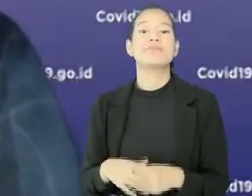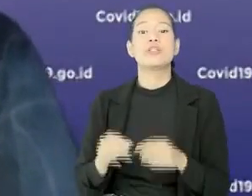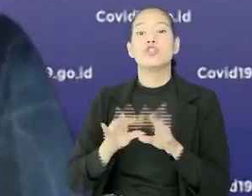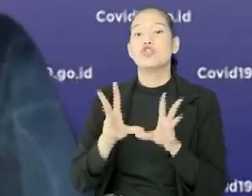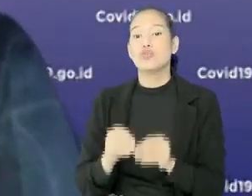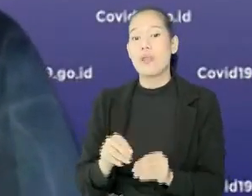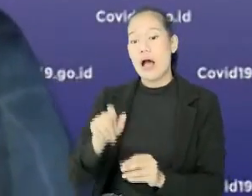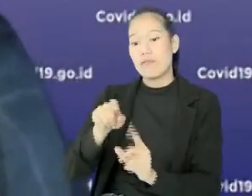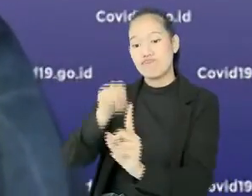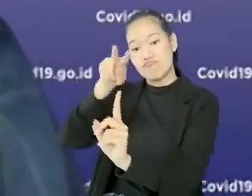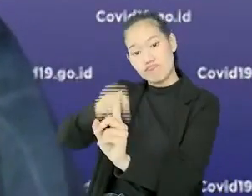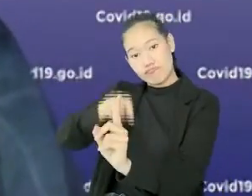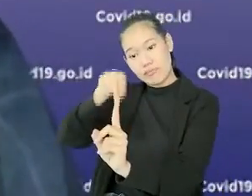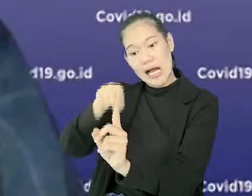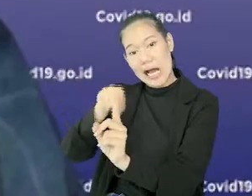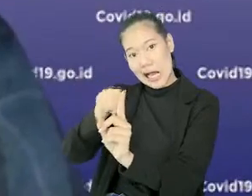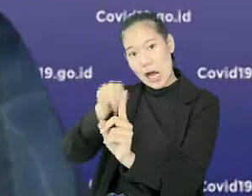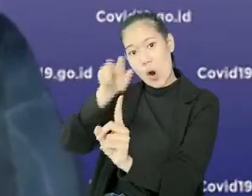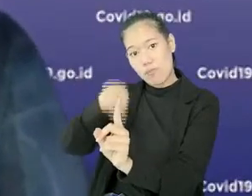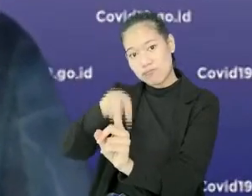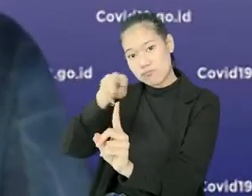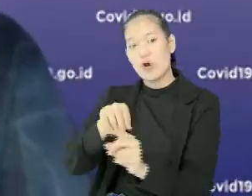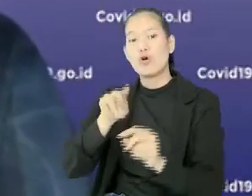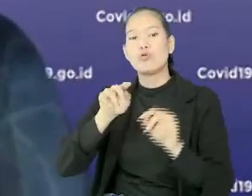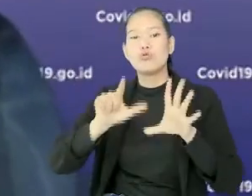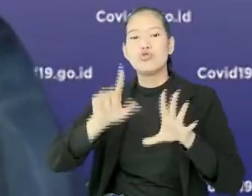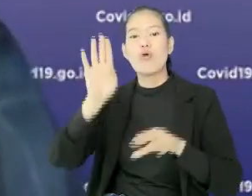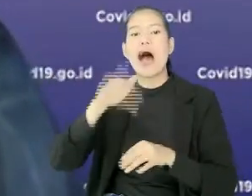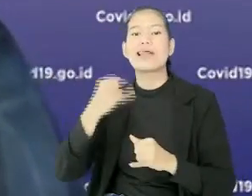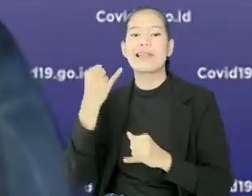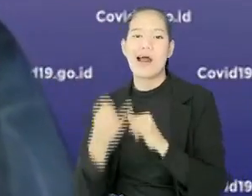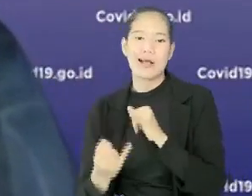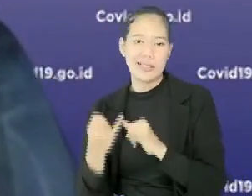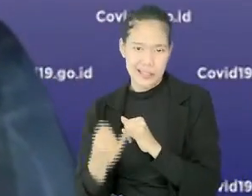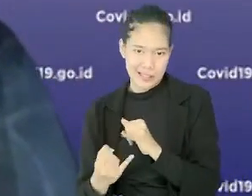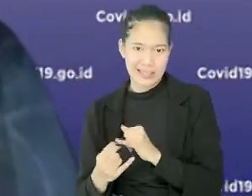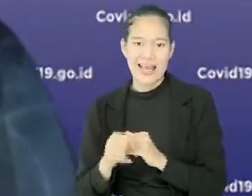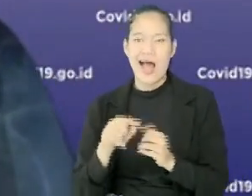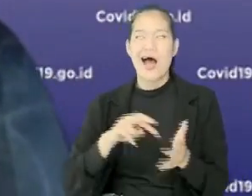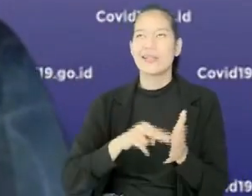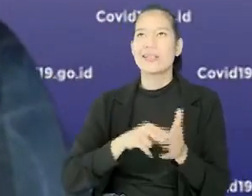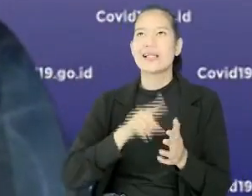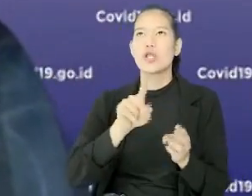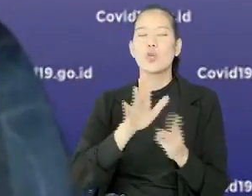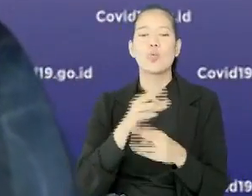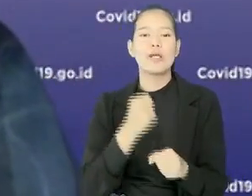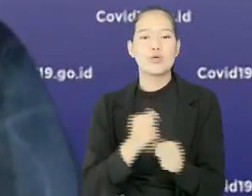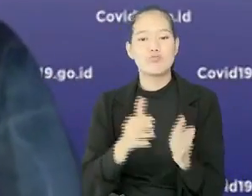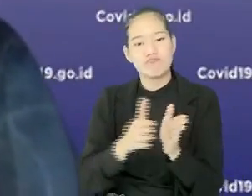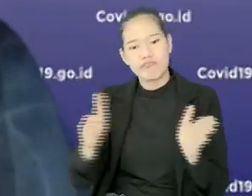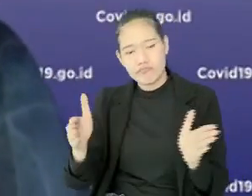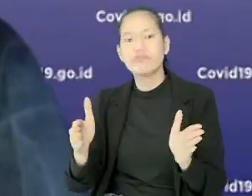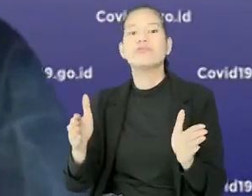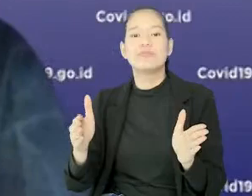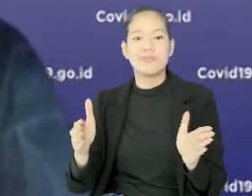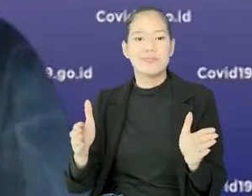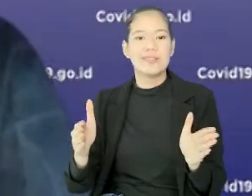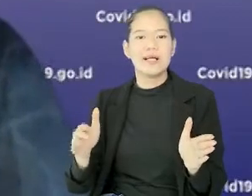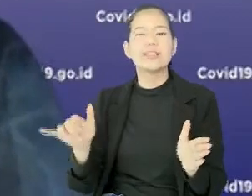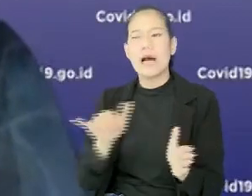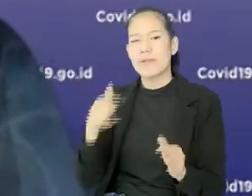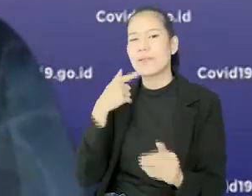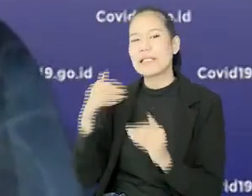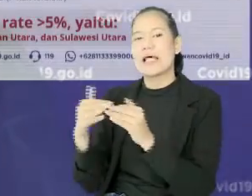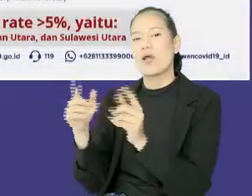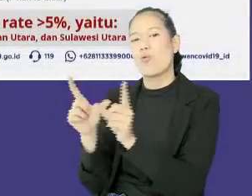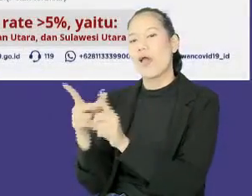orang diperiksa kita lihat tujuh hari terakhir di dalam seminggu terakhir ya karena standar Who juga mingguan ini dalam tujuh hari